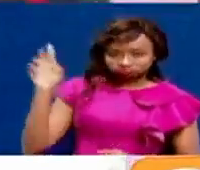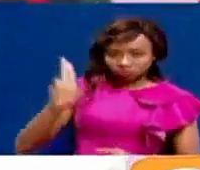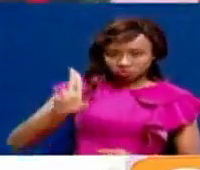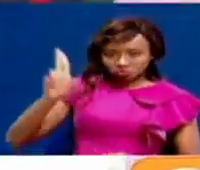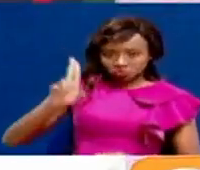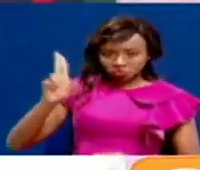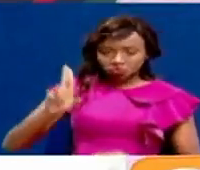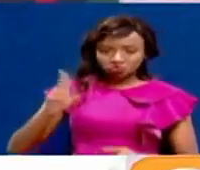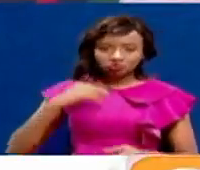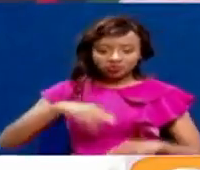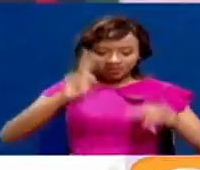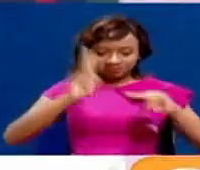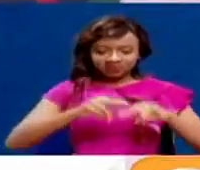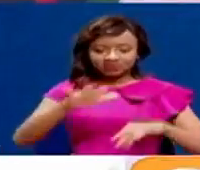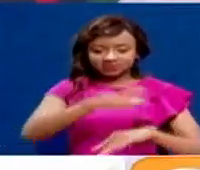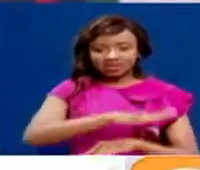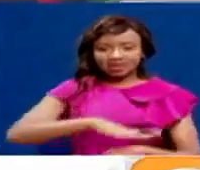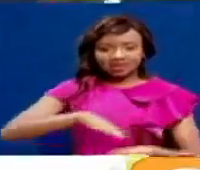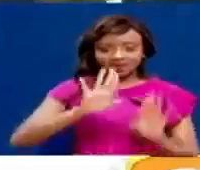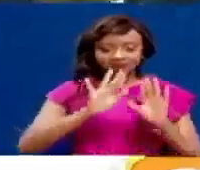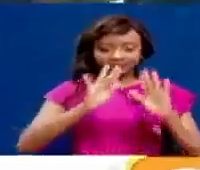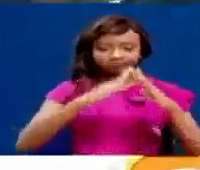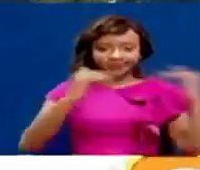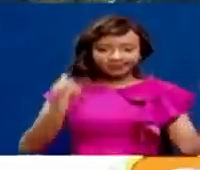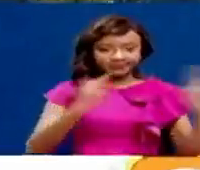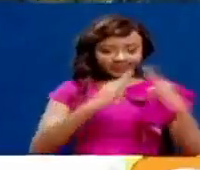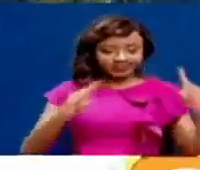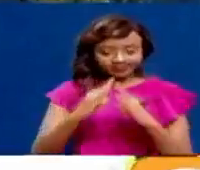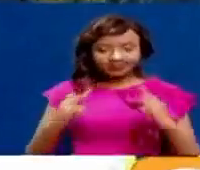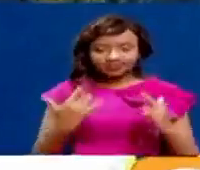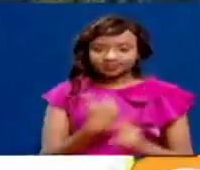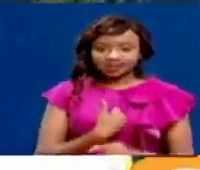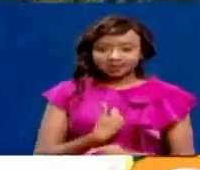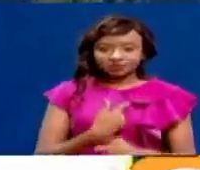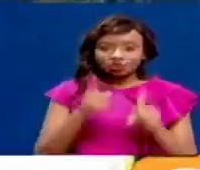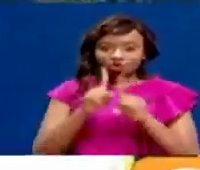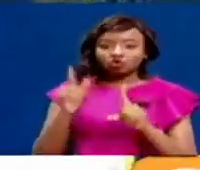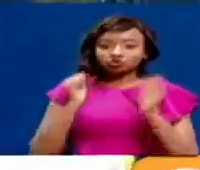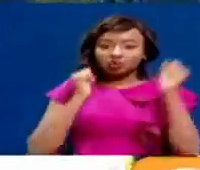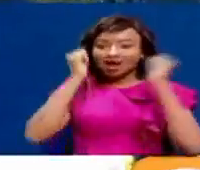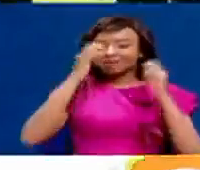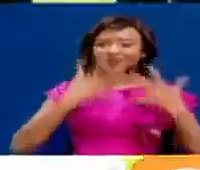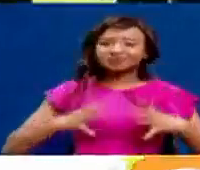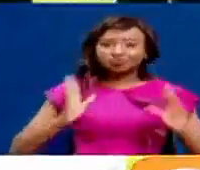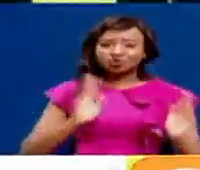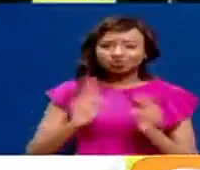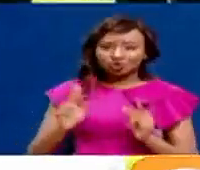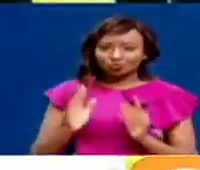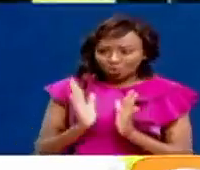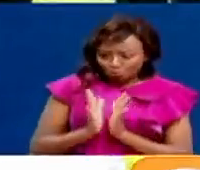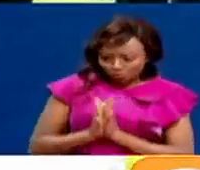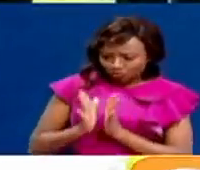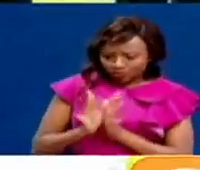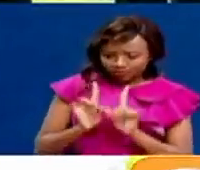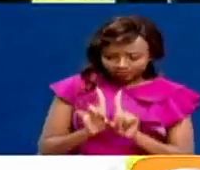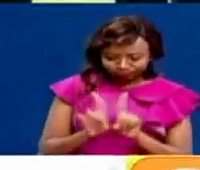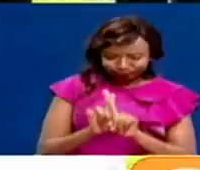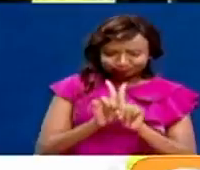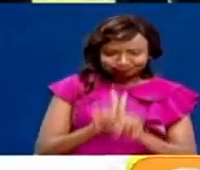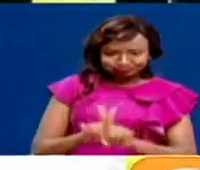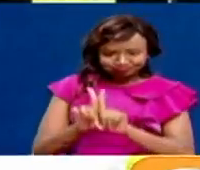Kenyatta wakikaa kwenye bustani la ikulu. Wanajeshi ambao kwa kawaida huwa kwa karibu mno wakati wa